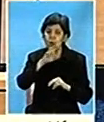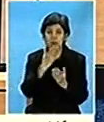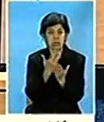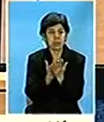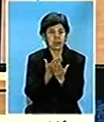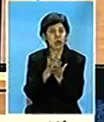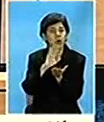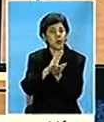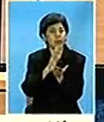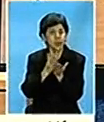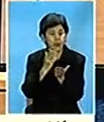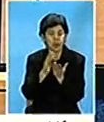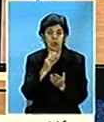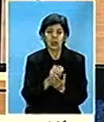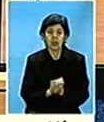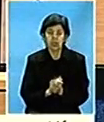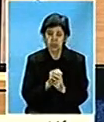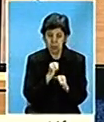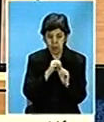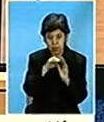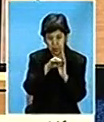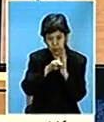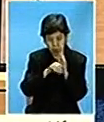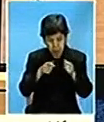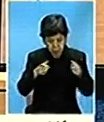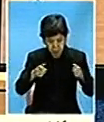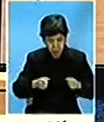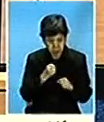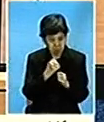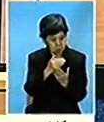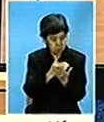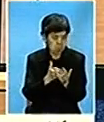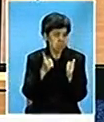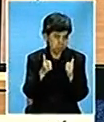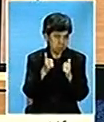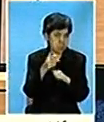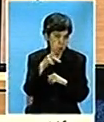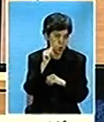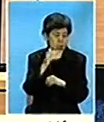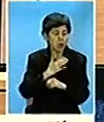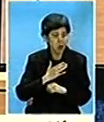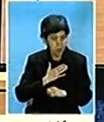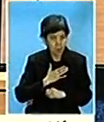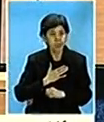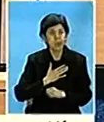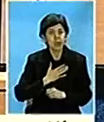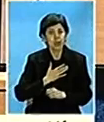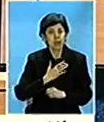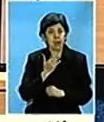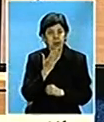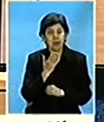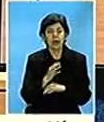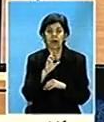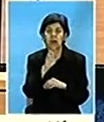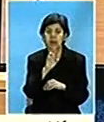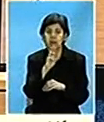าณที่ได้จัดทำรายงานที่เป็นประโยชน์เป็นข้อมูลที่ดีแล้วก็คงต้องขอบพระคุณท่านรัฐม